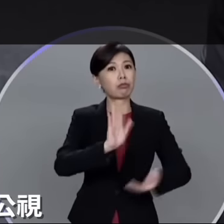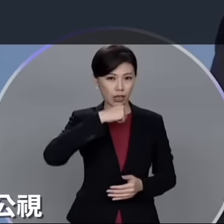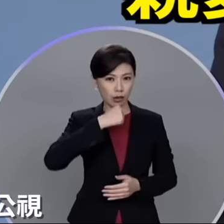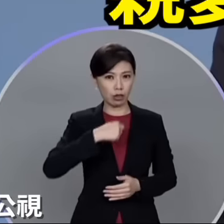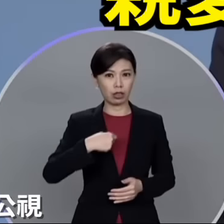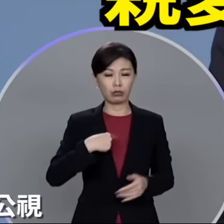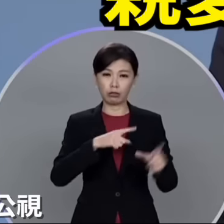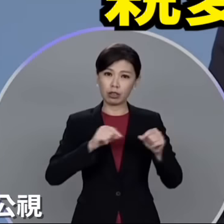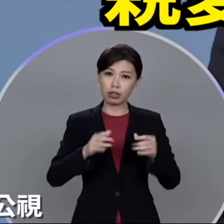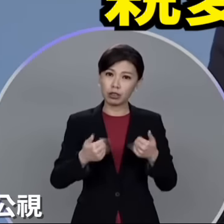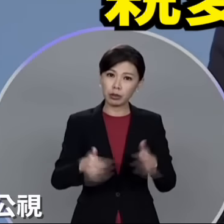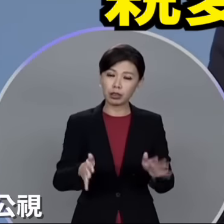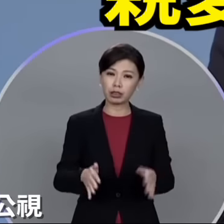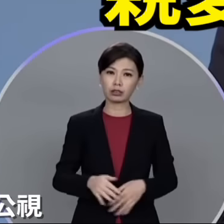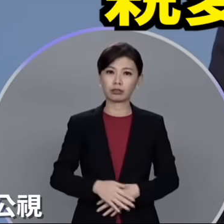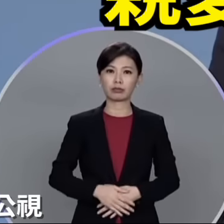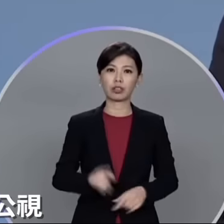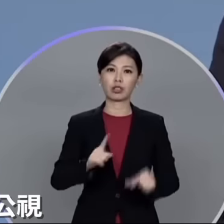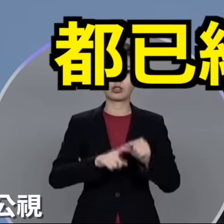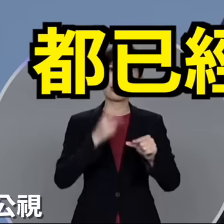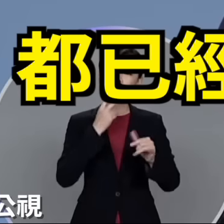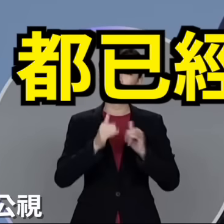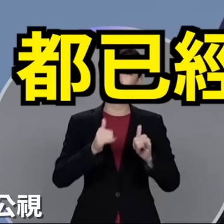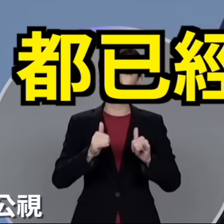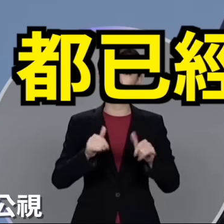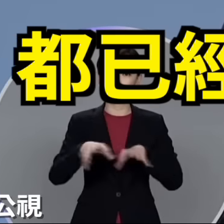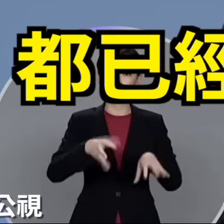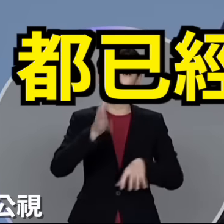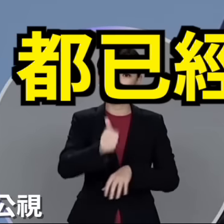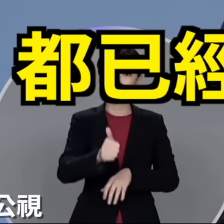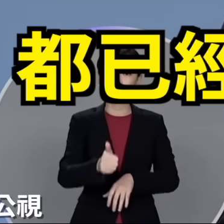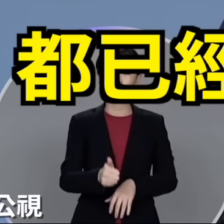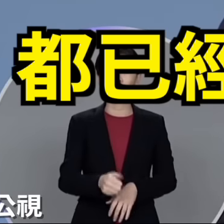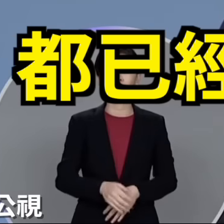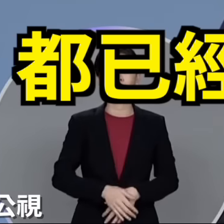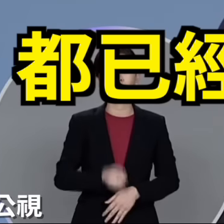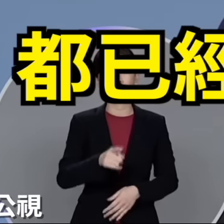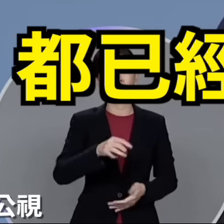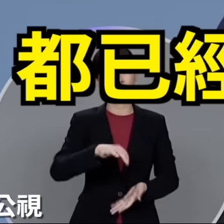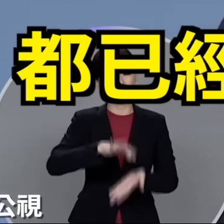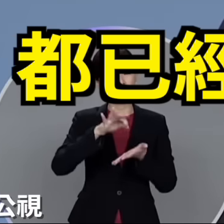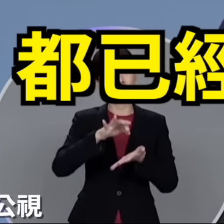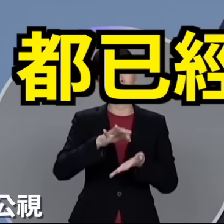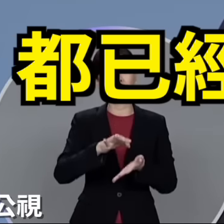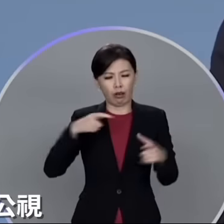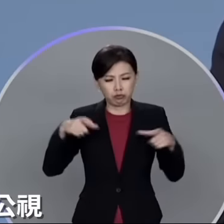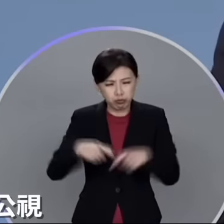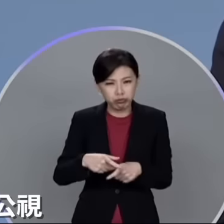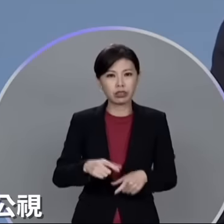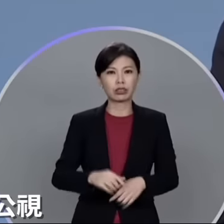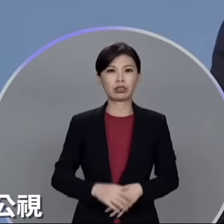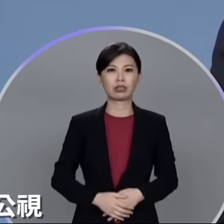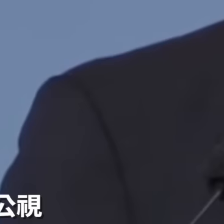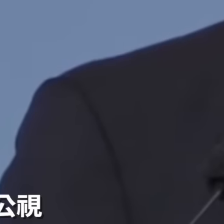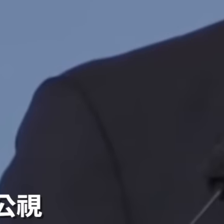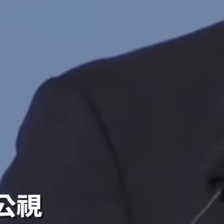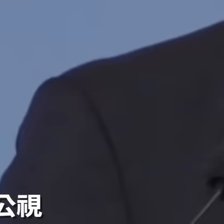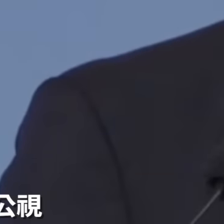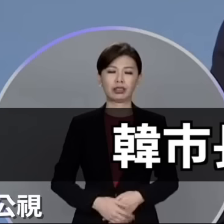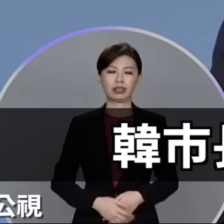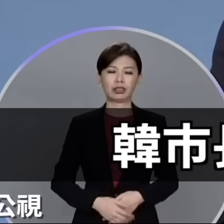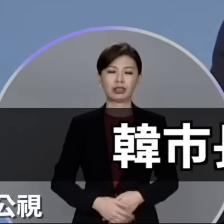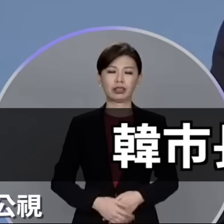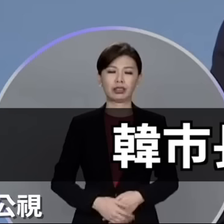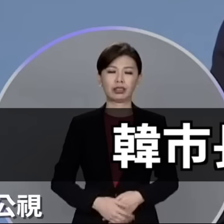任何的让步？ 亲爱的中央社总编辑，你自己的问题都已经把台湾自己狭窄化了，可怜呢、啊，可怜